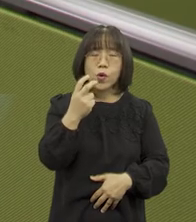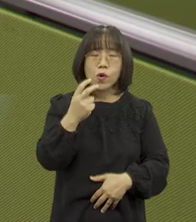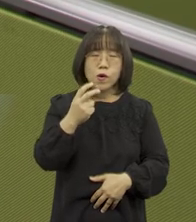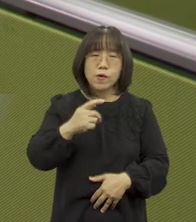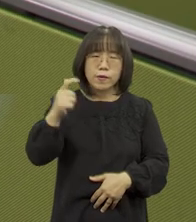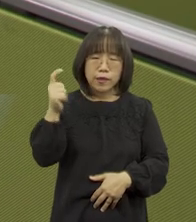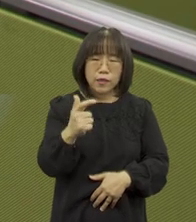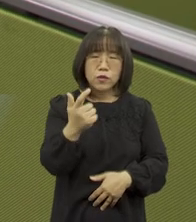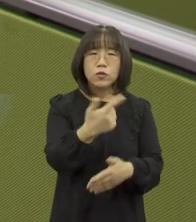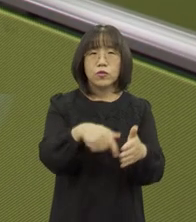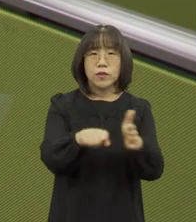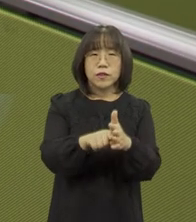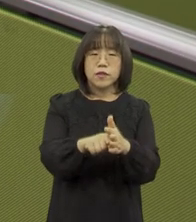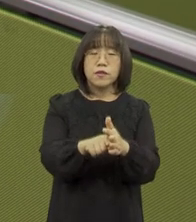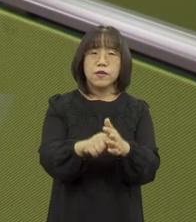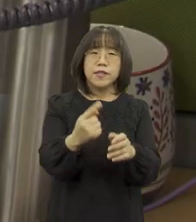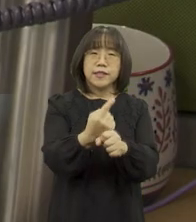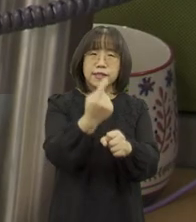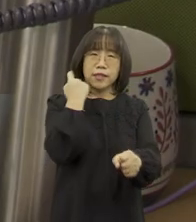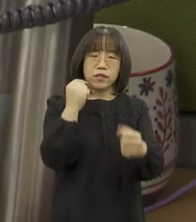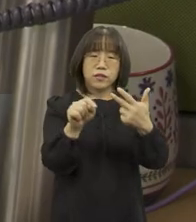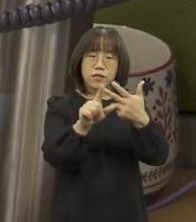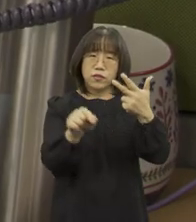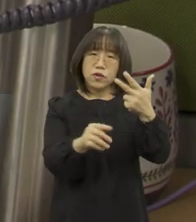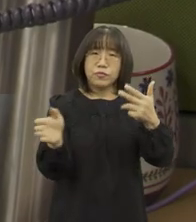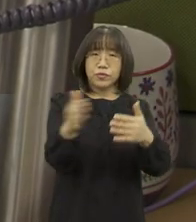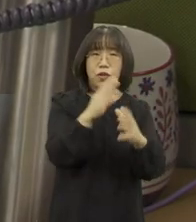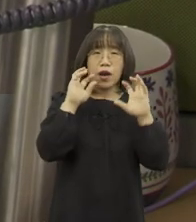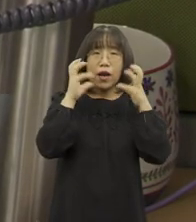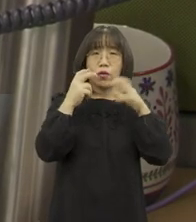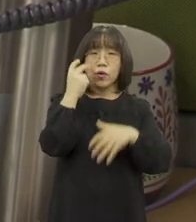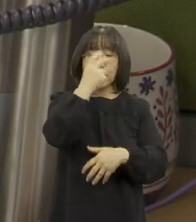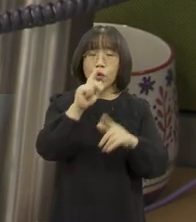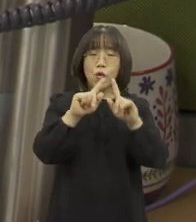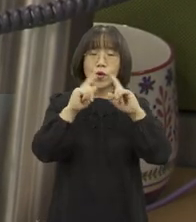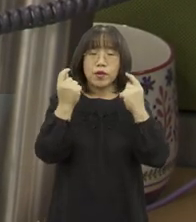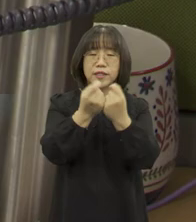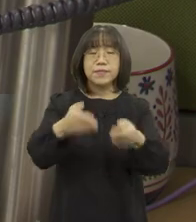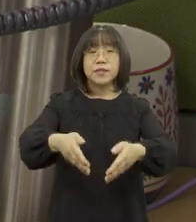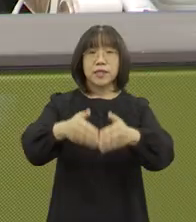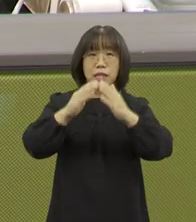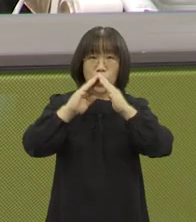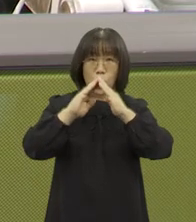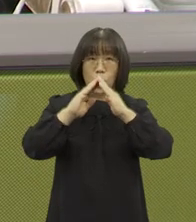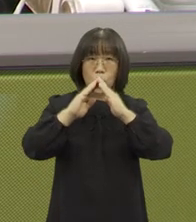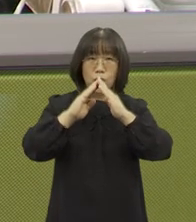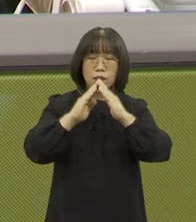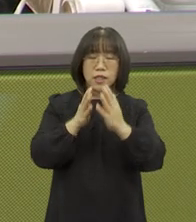위해 작년 7월부터 아동 보호팀을 신설하고 아동학대